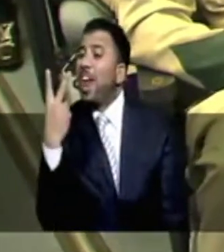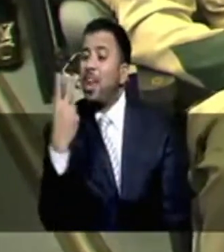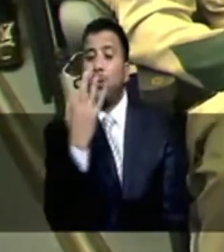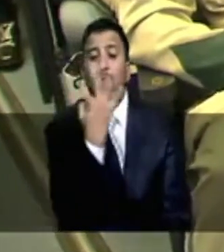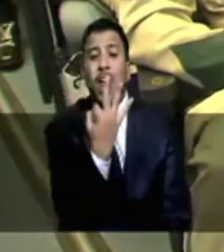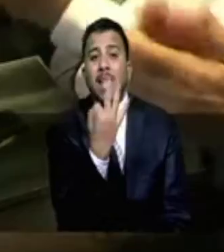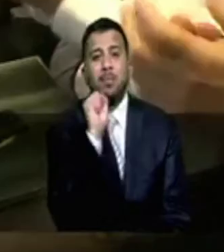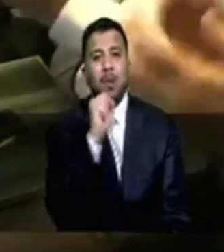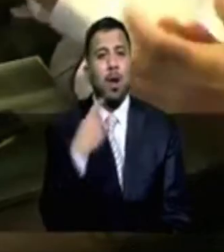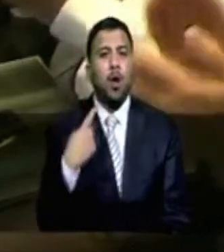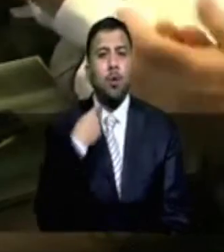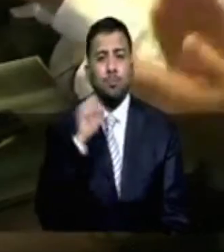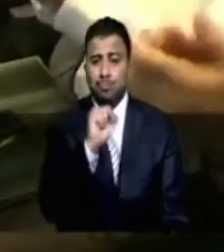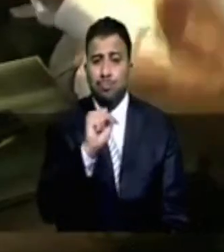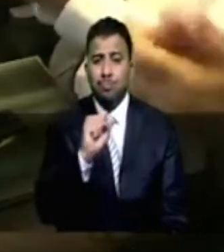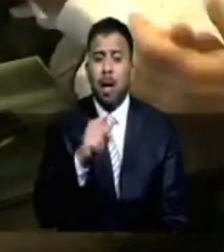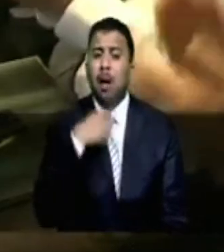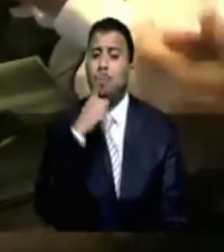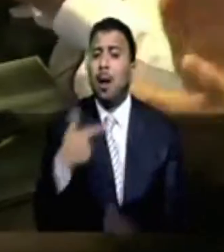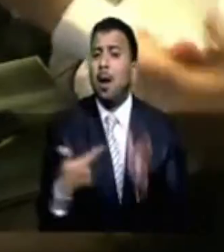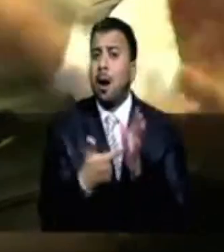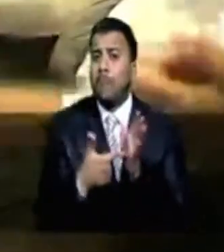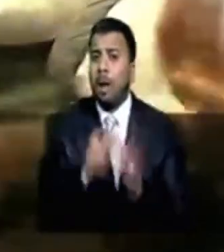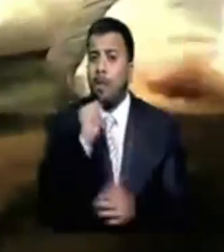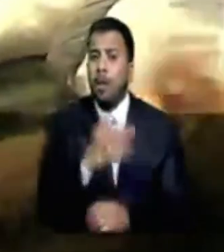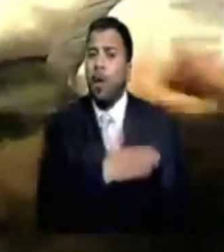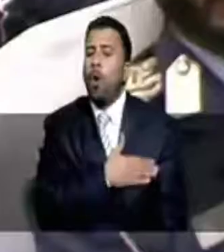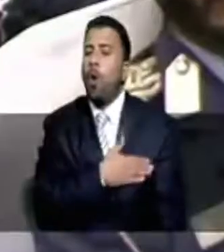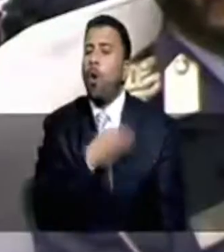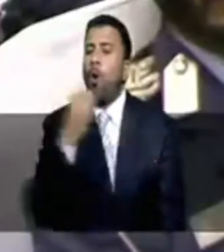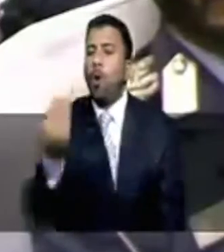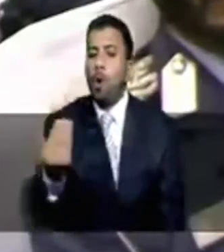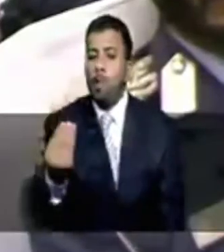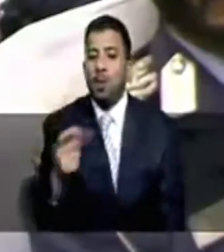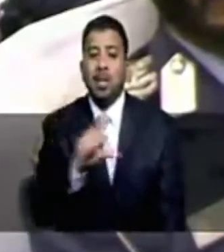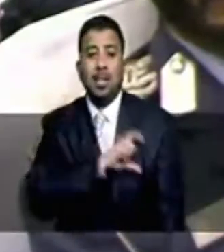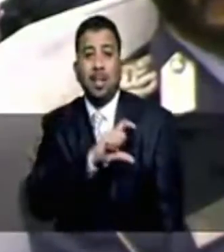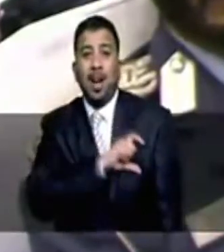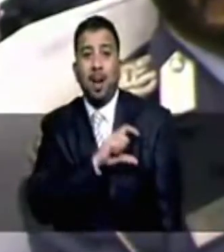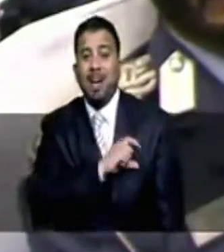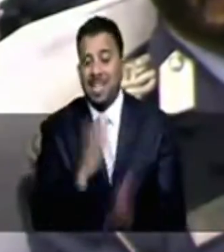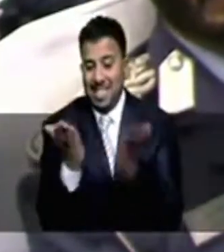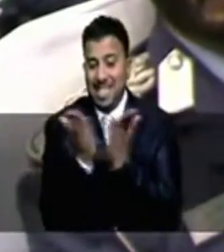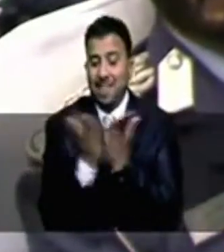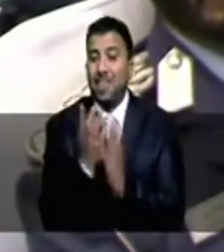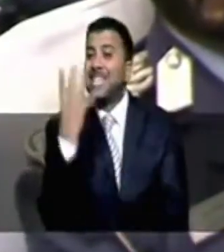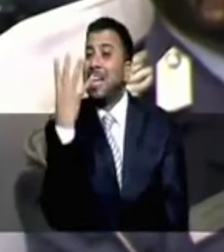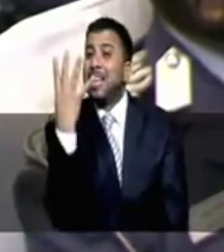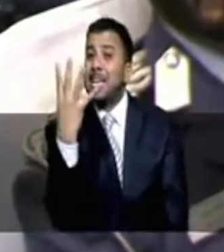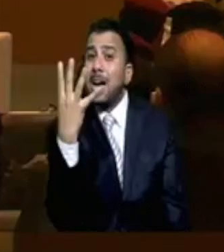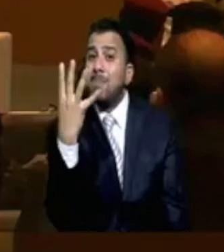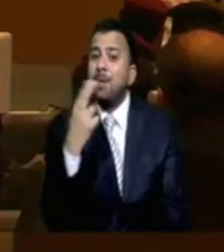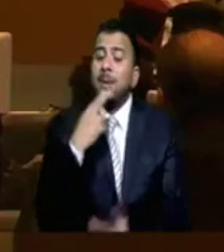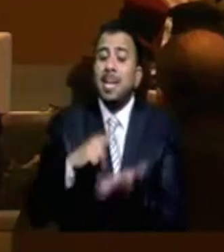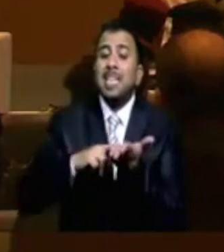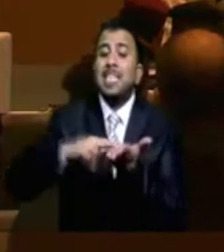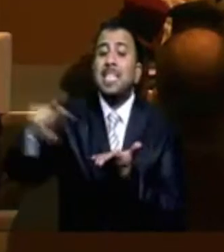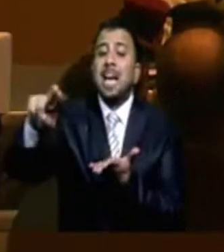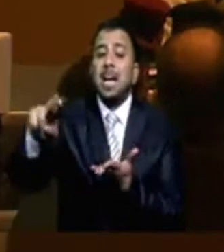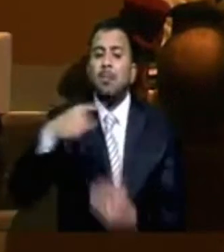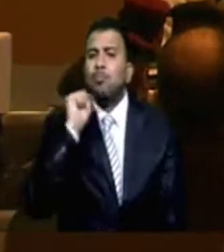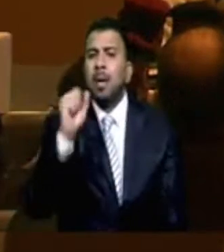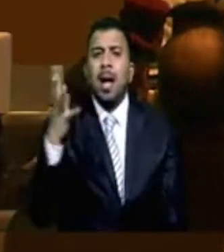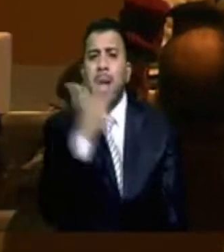للأكاديمية. وفي لفتة حب وولاء للوطن، قدم طلاب السنة الرابعة رسالة المؤتمر